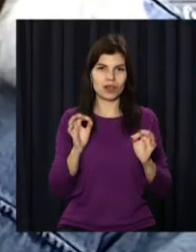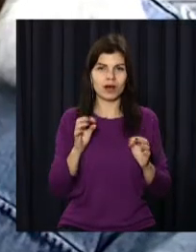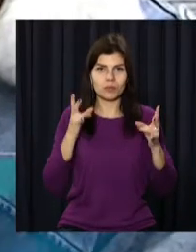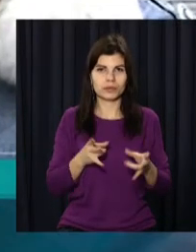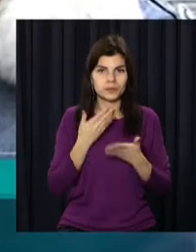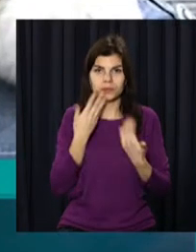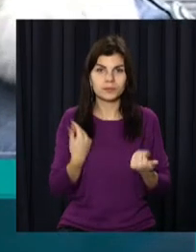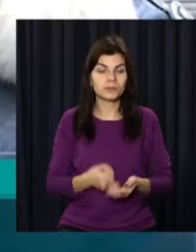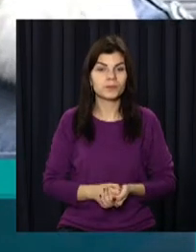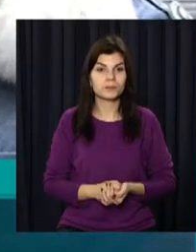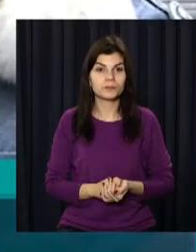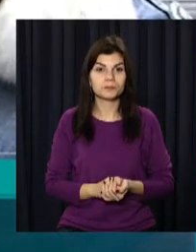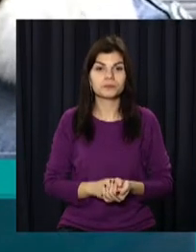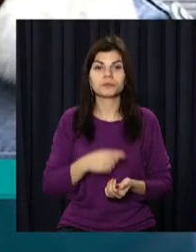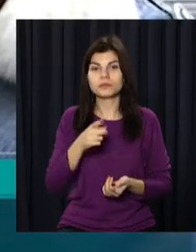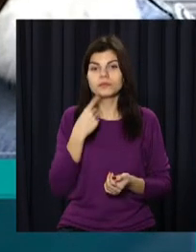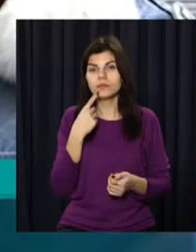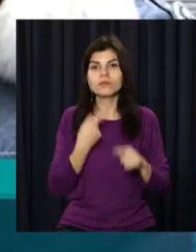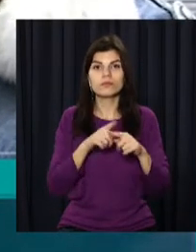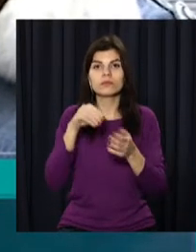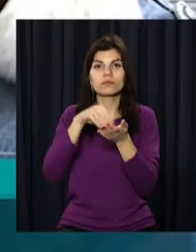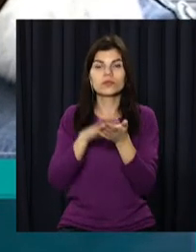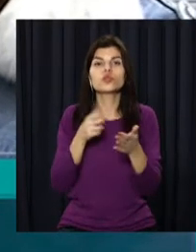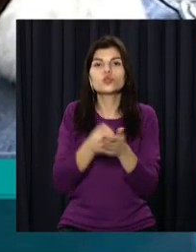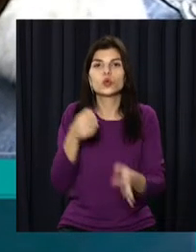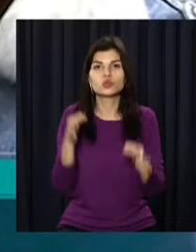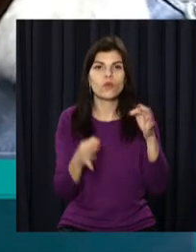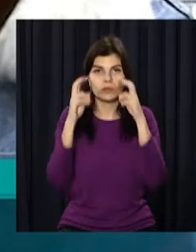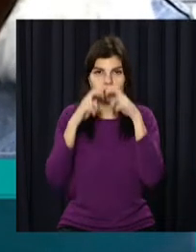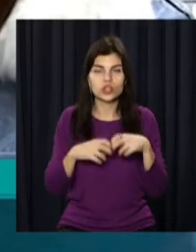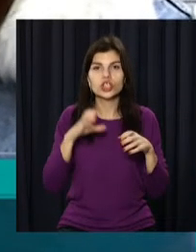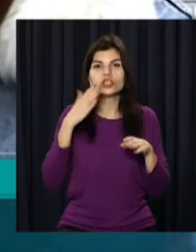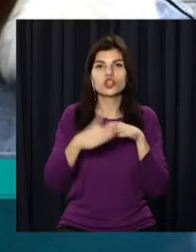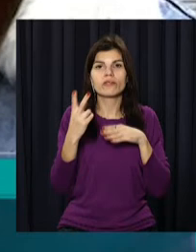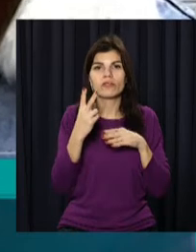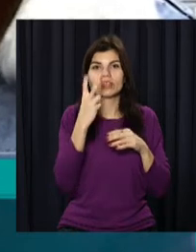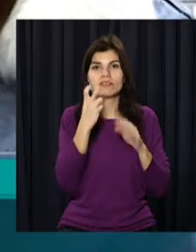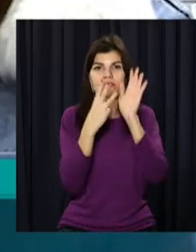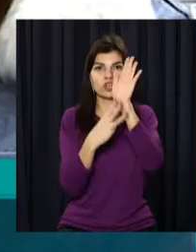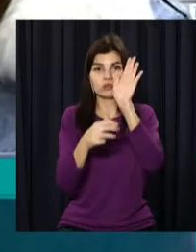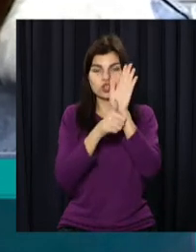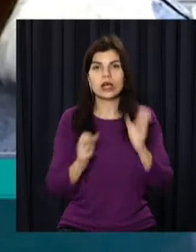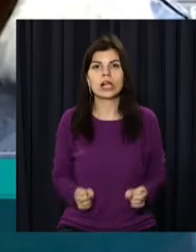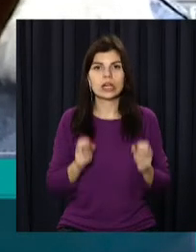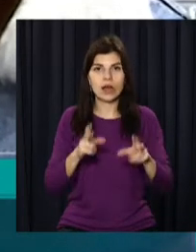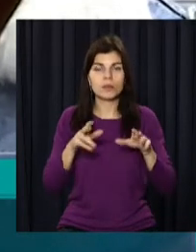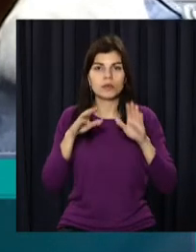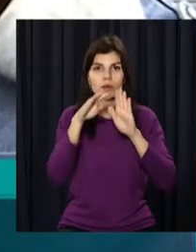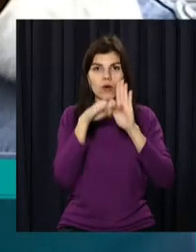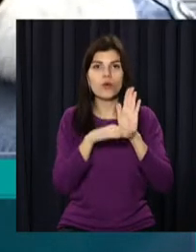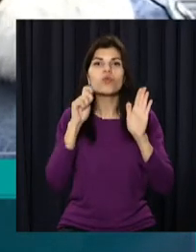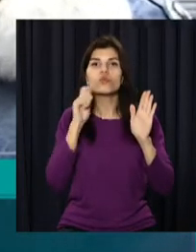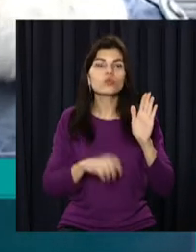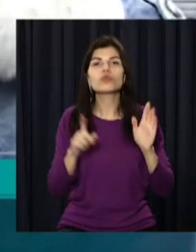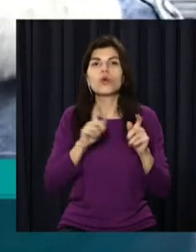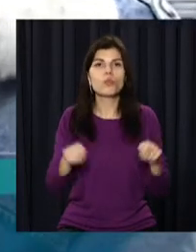вказаним фактом слідчі внесли відомості до єдиного реєстру досудових розслідувань за частиною 2 статті 286 Кримінального кодексу України, а